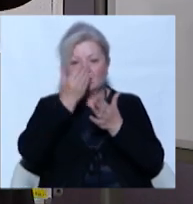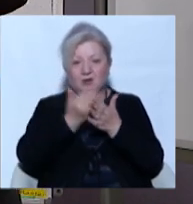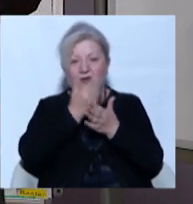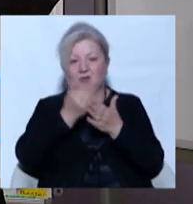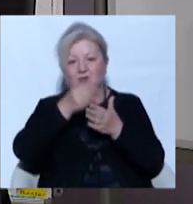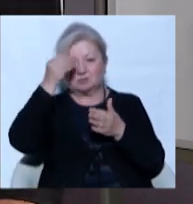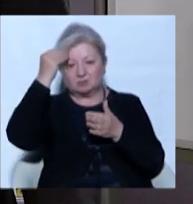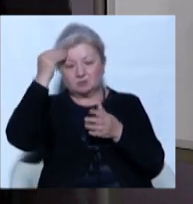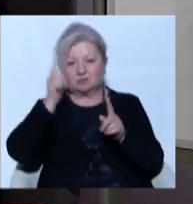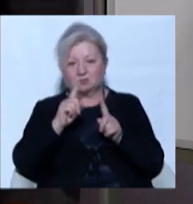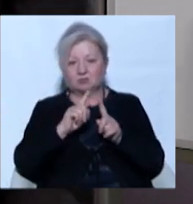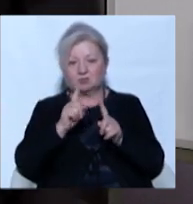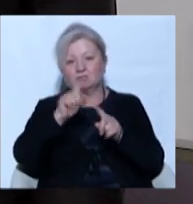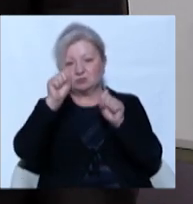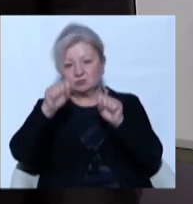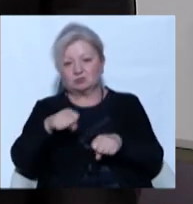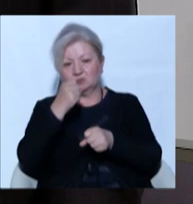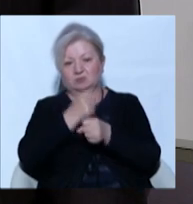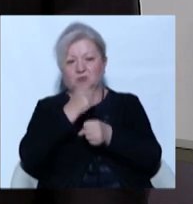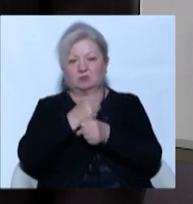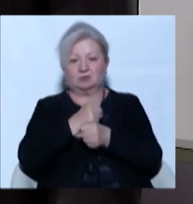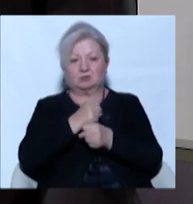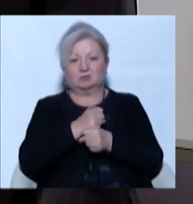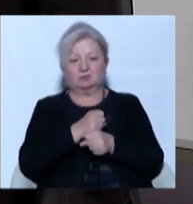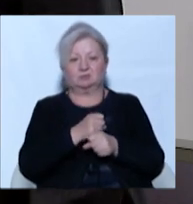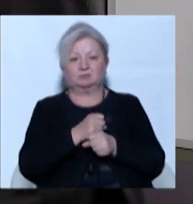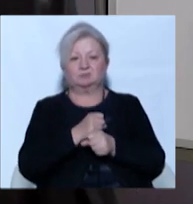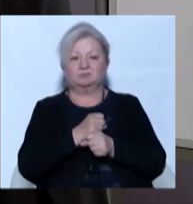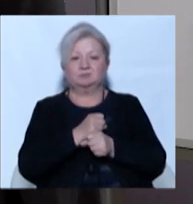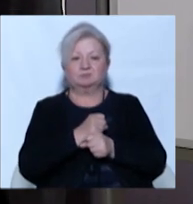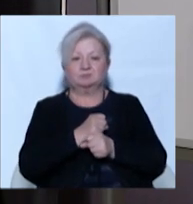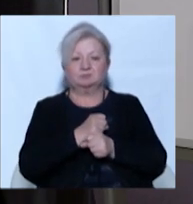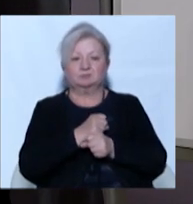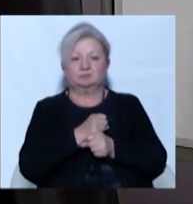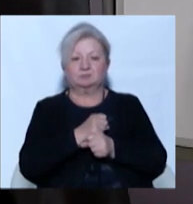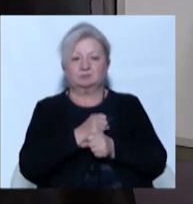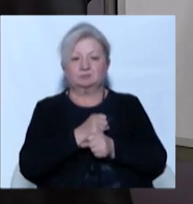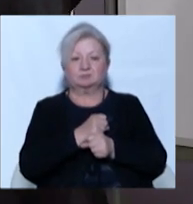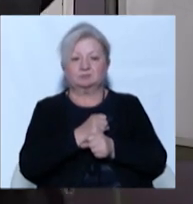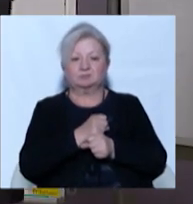იდეები, რომ შეძლოთ მისი განხორციელება.